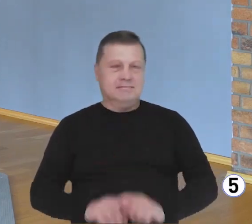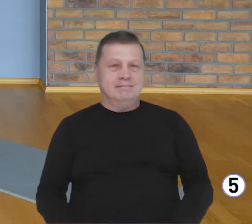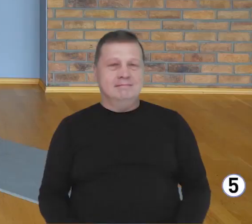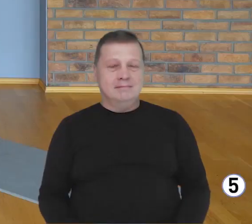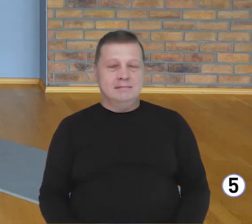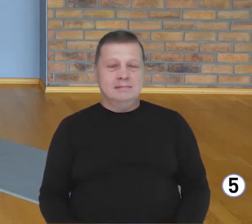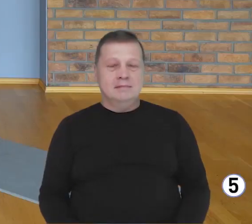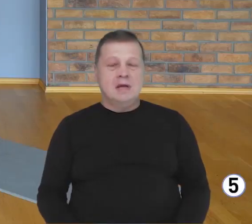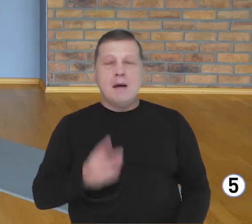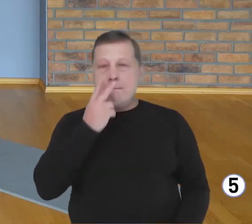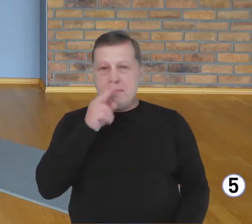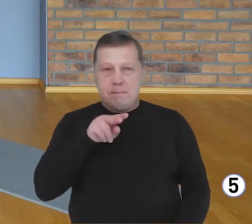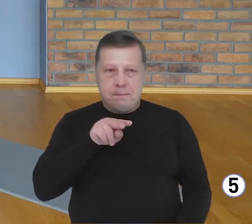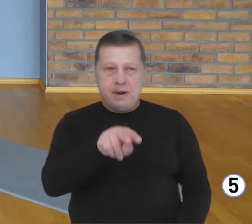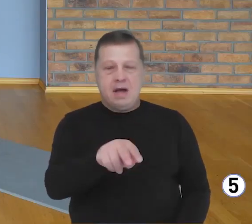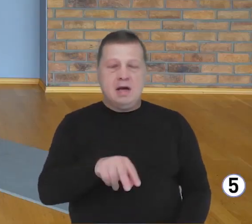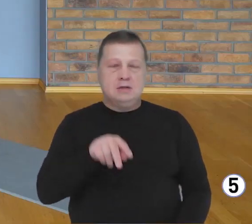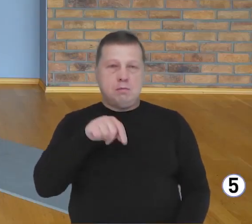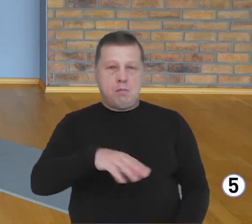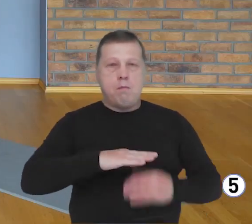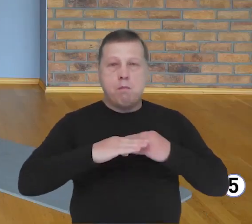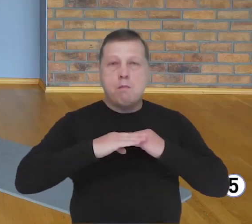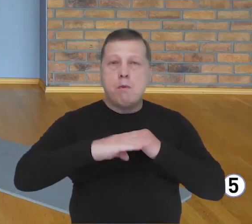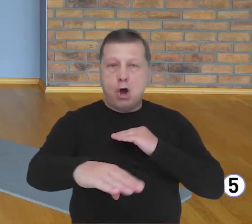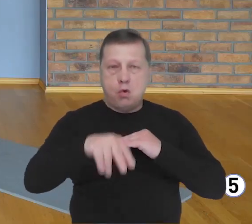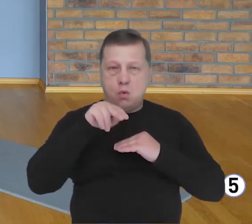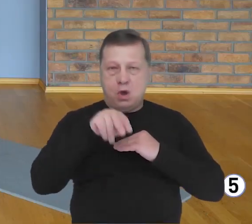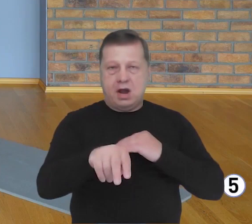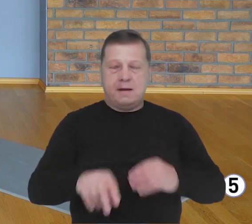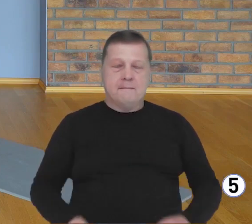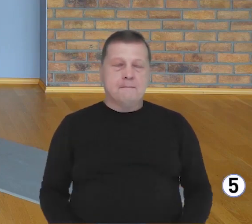ruch. Patrzymy się przed siebie, w podłogę.